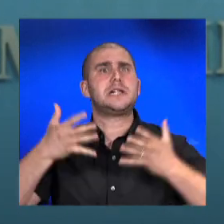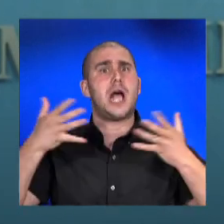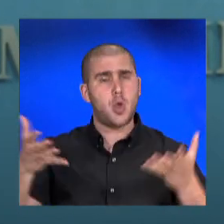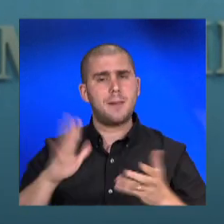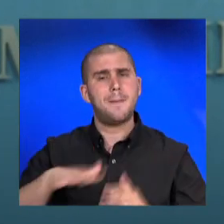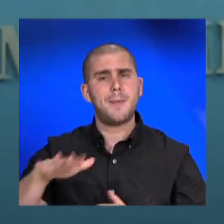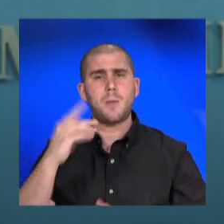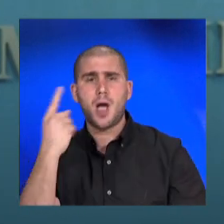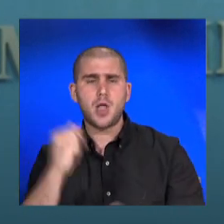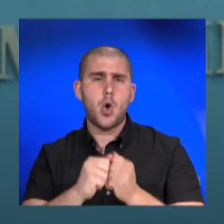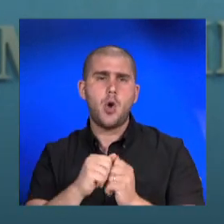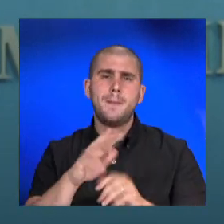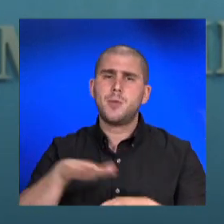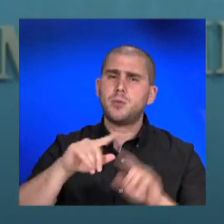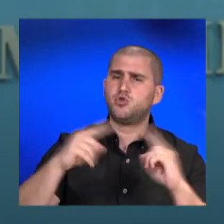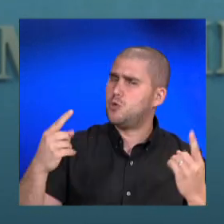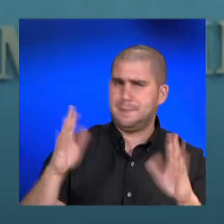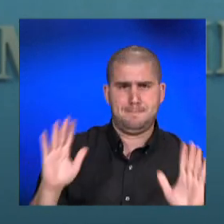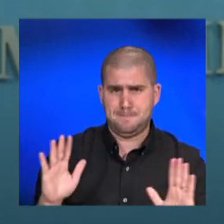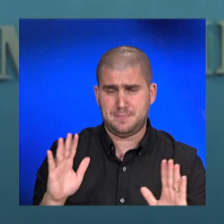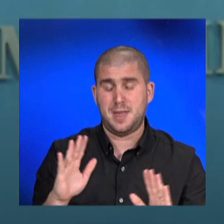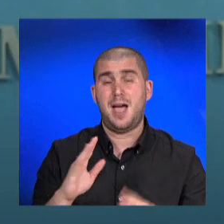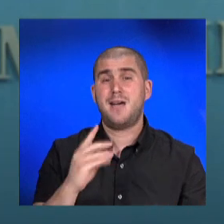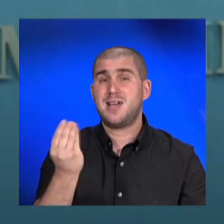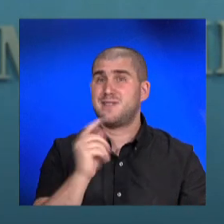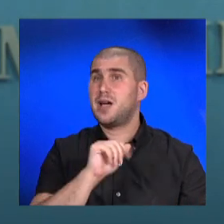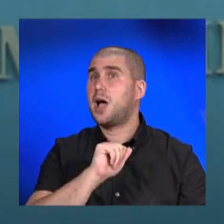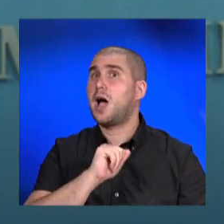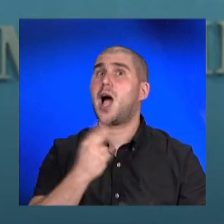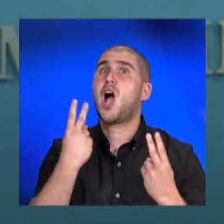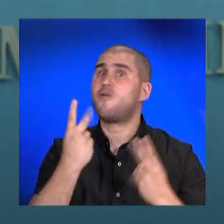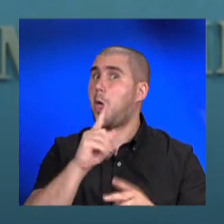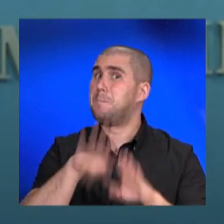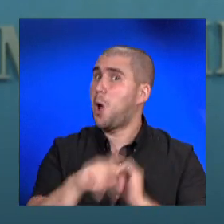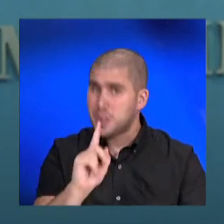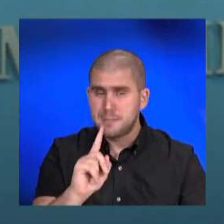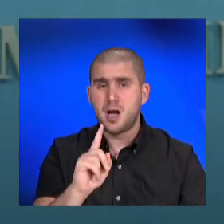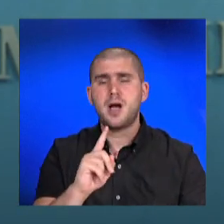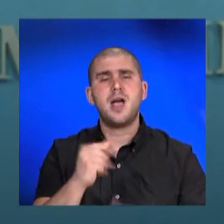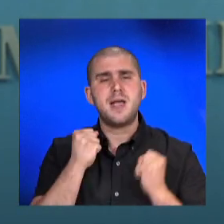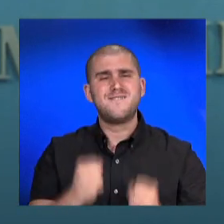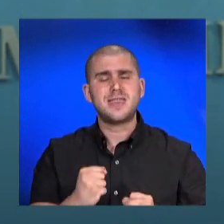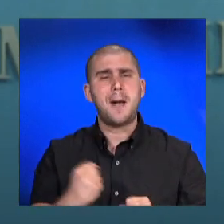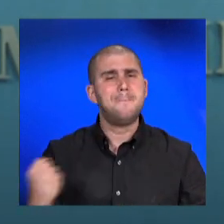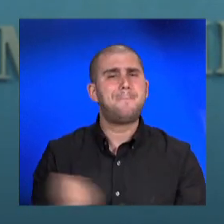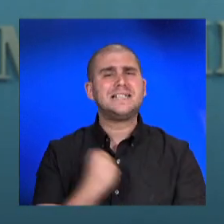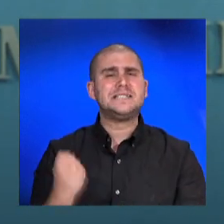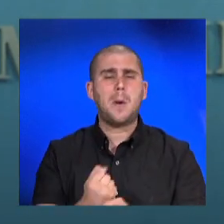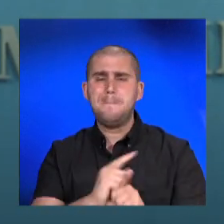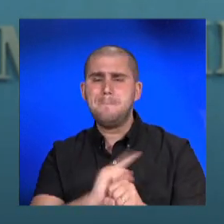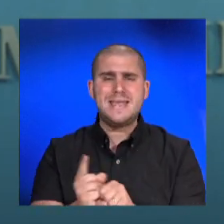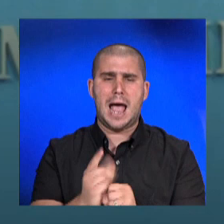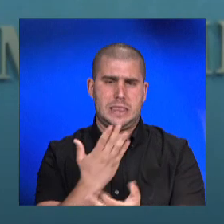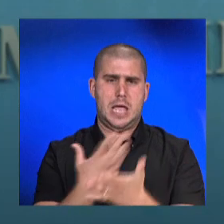בתחום אחר. והדבר הלא פחות חשוב, לוודא ביצוע מיידי של ההחלטה, על